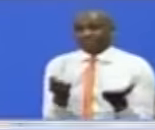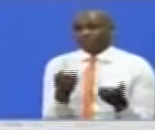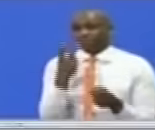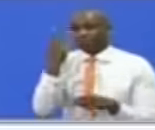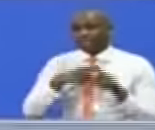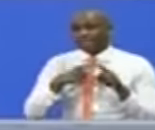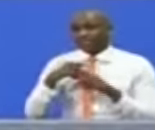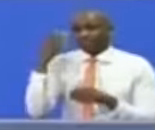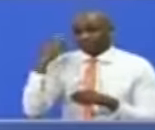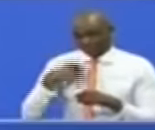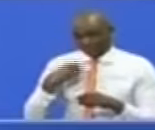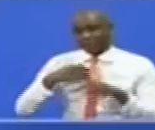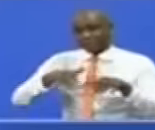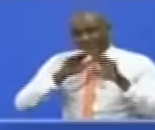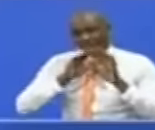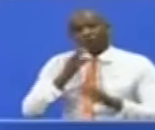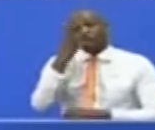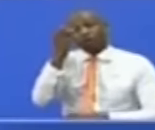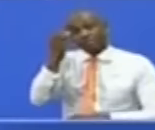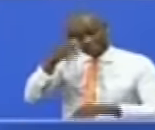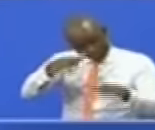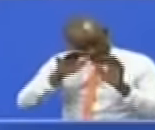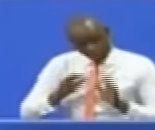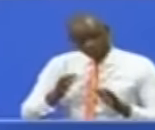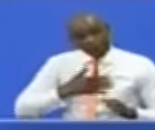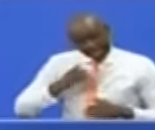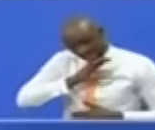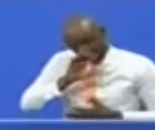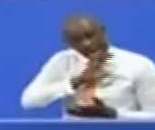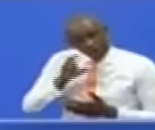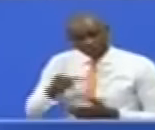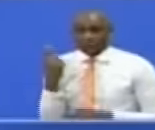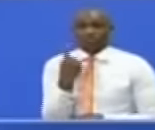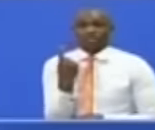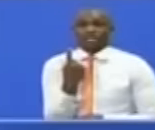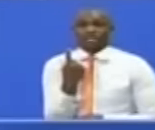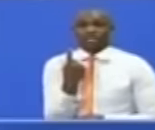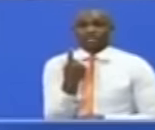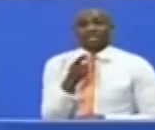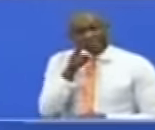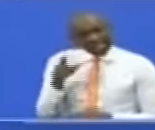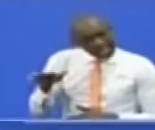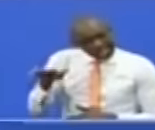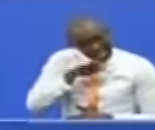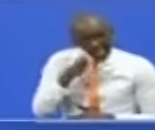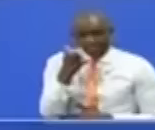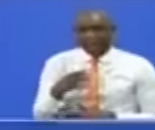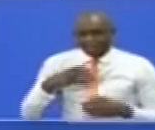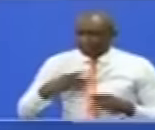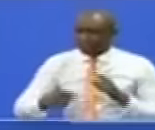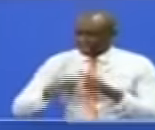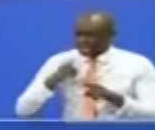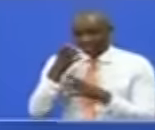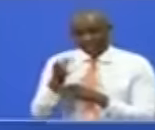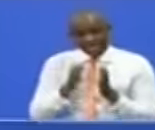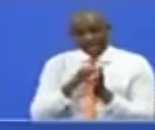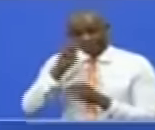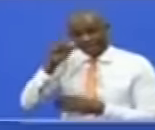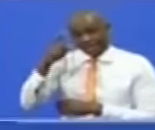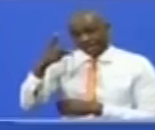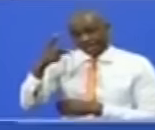2 imepita, nimeenda mazishi karibu 40 katika kaunti yangu peke yake, na kwa sehemu hiyo yote watu waliwawa wakiwa upande wa